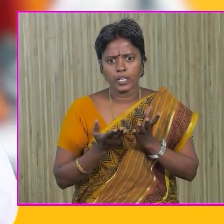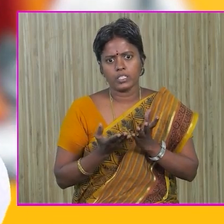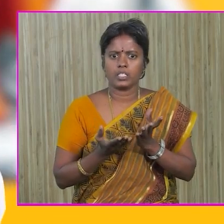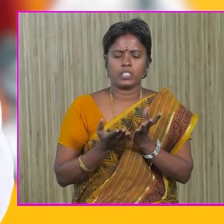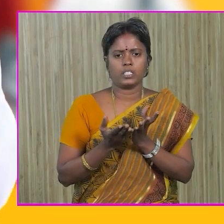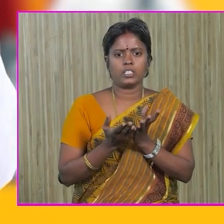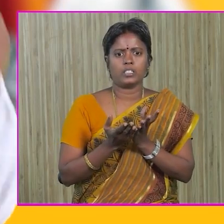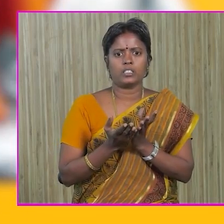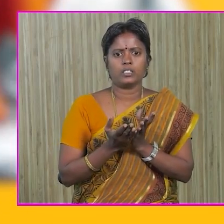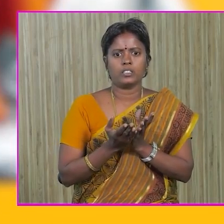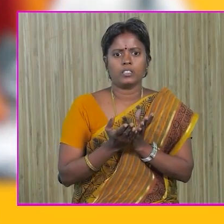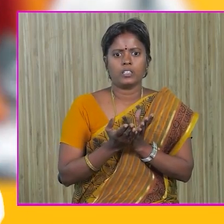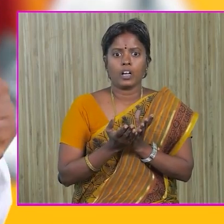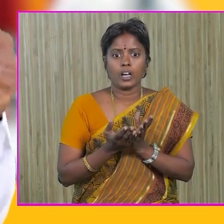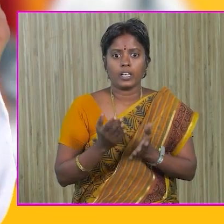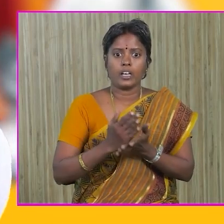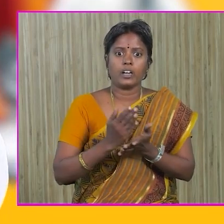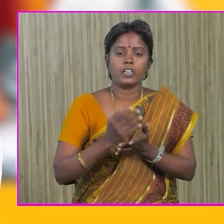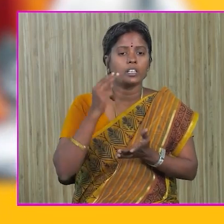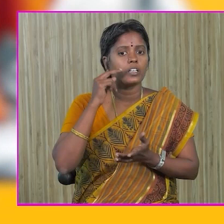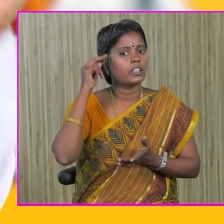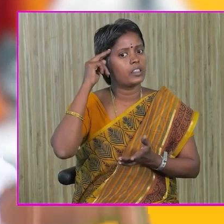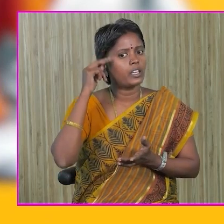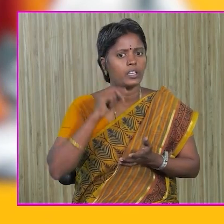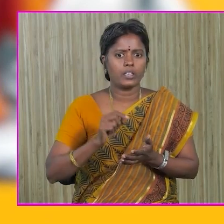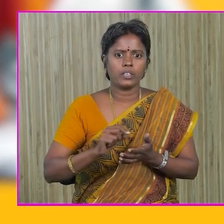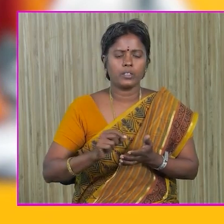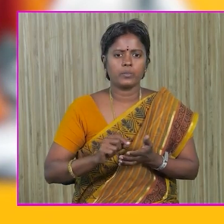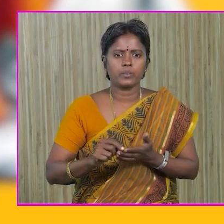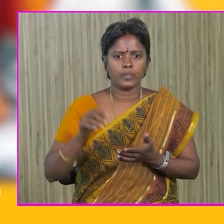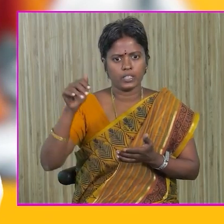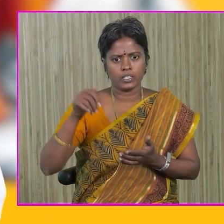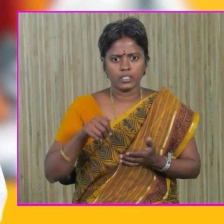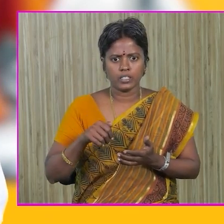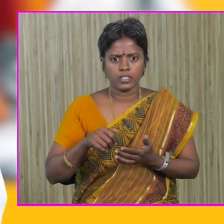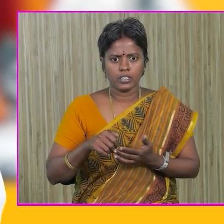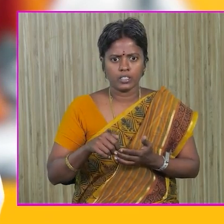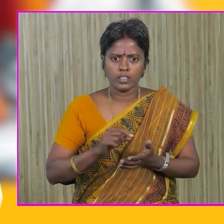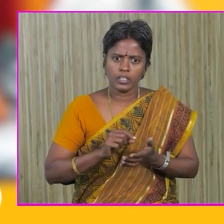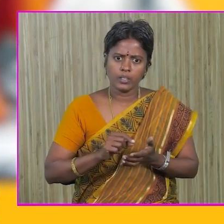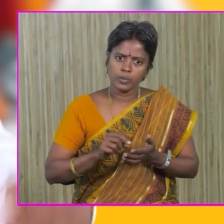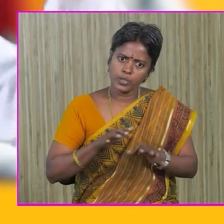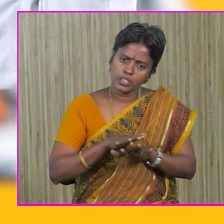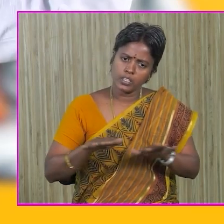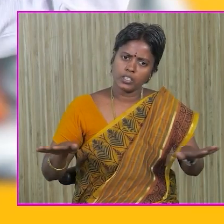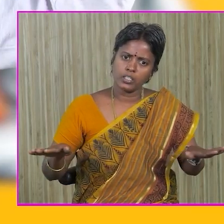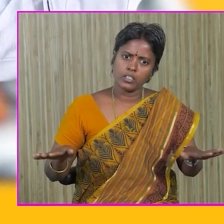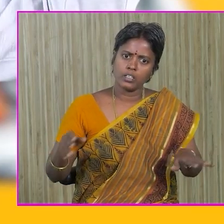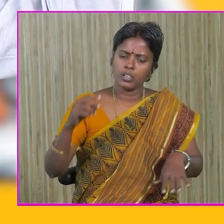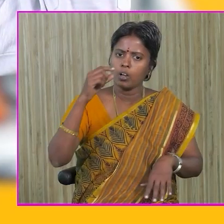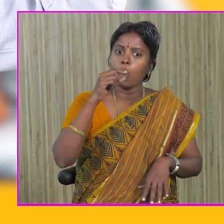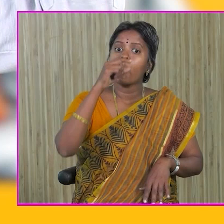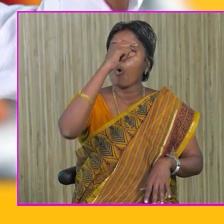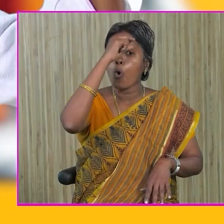இருந்தாங்க. அரையாண்டு தேர்வு வந்தது, எல்லோரும் தேர்வு எழுதி முடித்தாங்க. மோகன் பார்த்தா முதல்